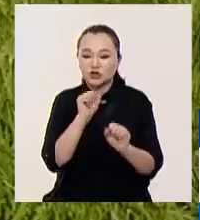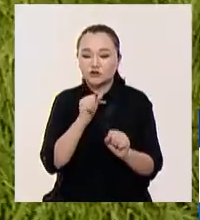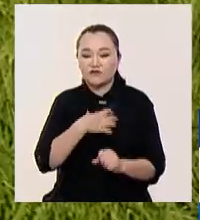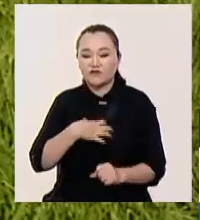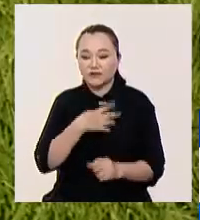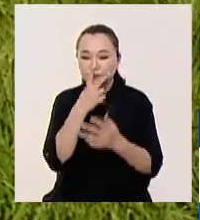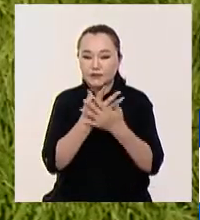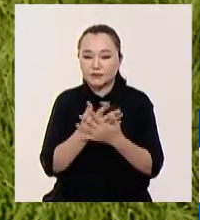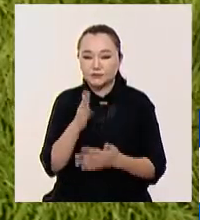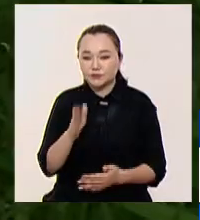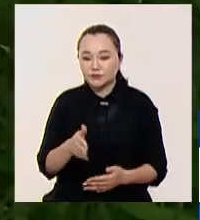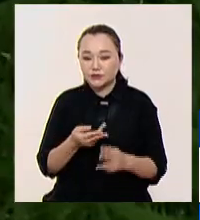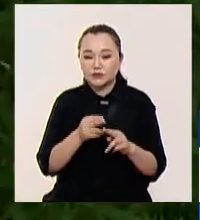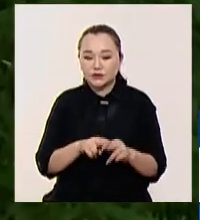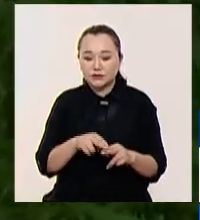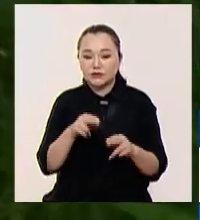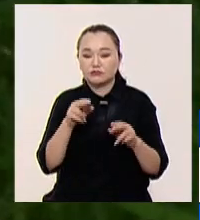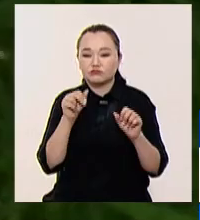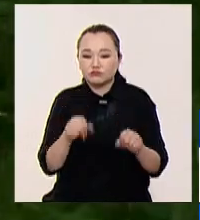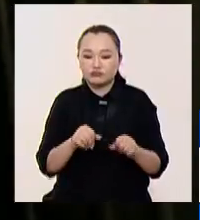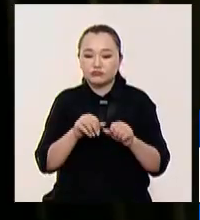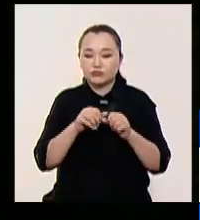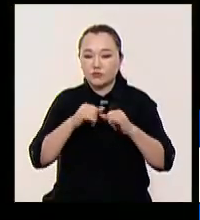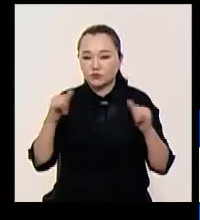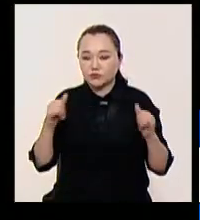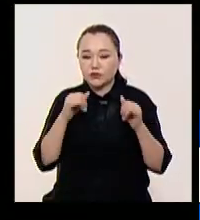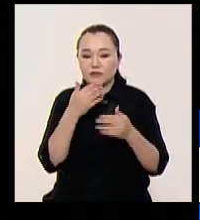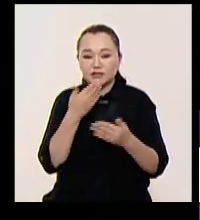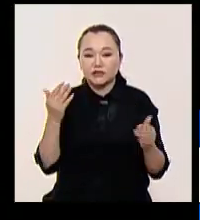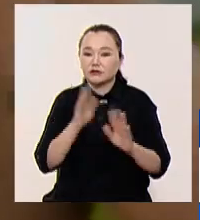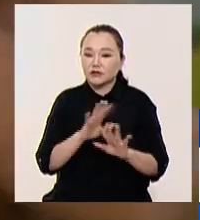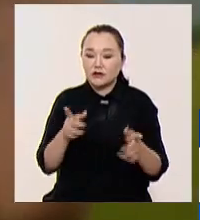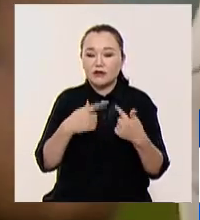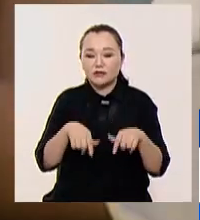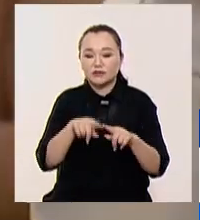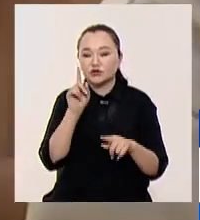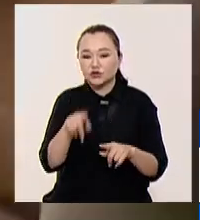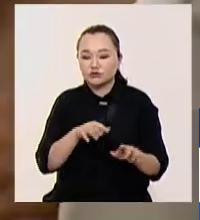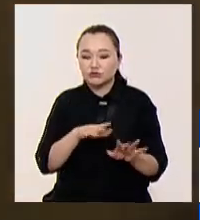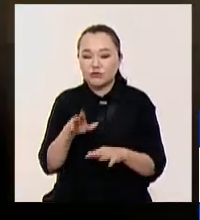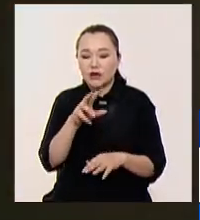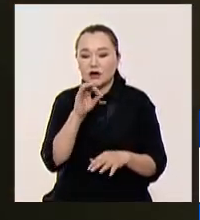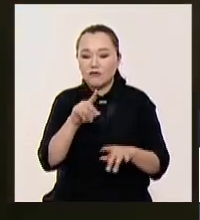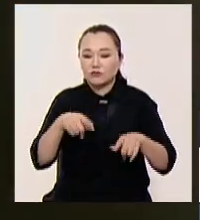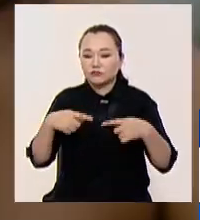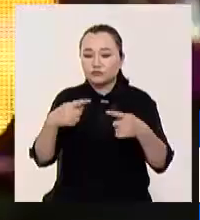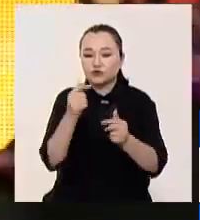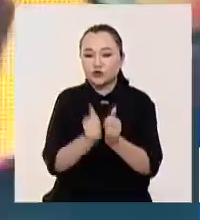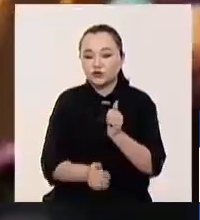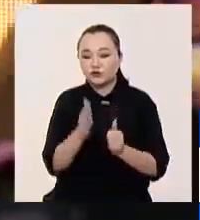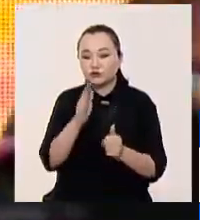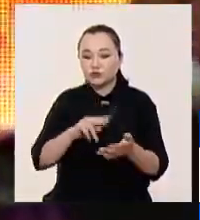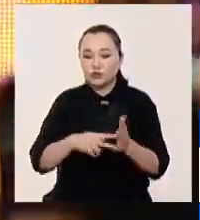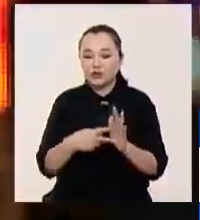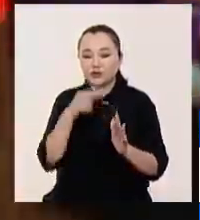маңыздылығы көрсетіледі. Бұл биыл ауқымды түрде өтетін экошаралардың соңғысы емес. Ұйымдастырушылар тіпті іс-шаралар марафонын жоспарлап қойған.